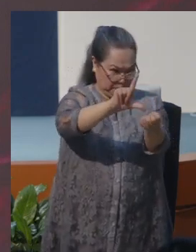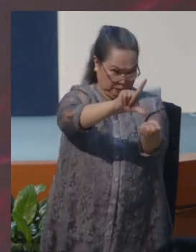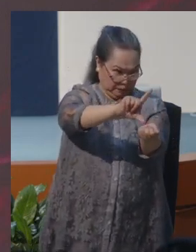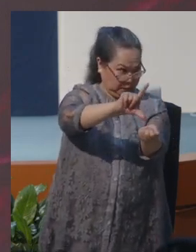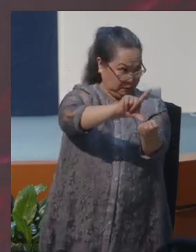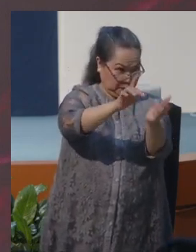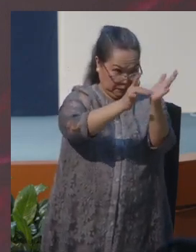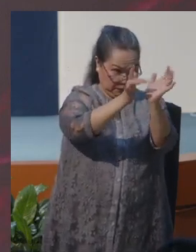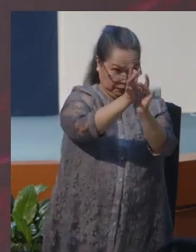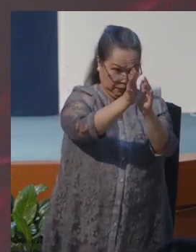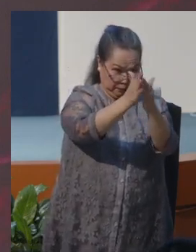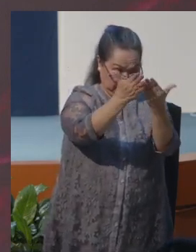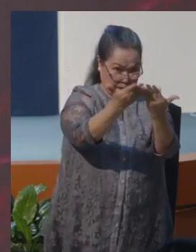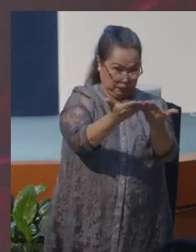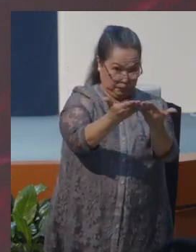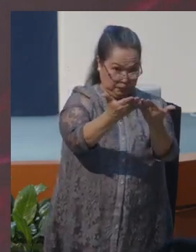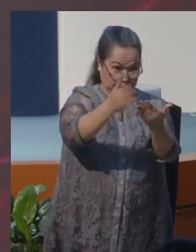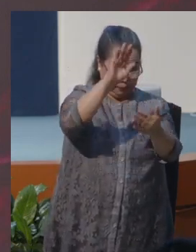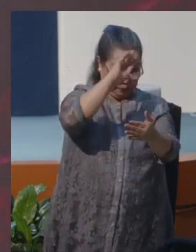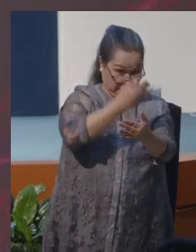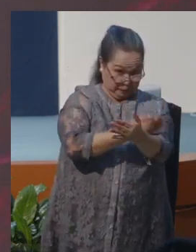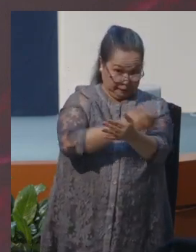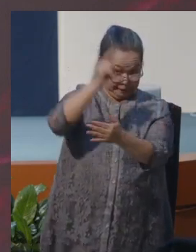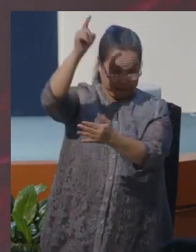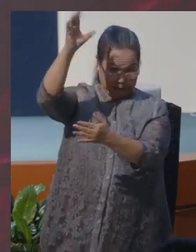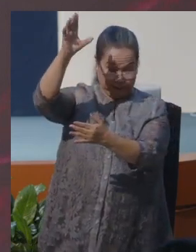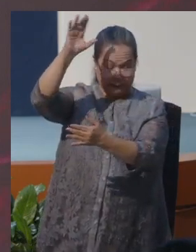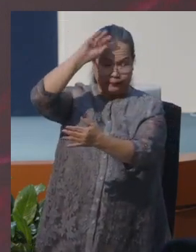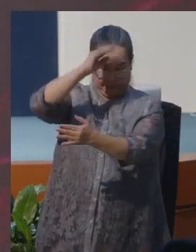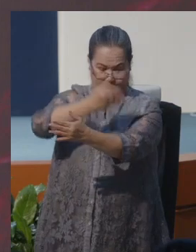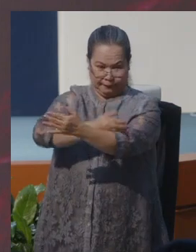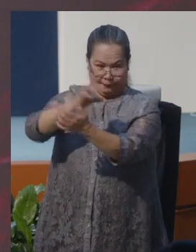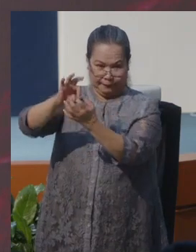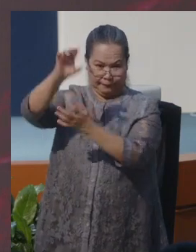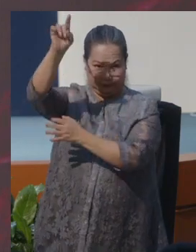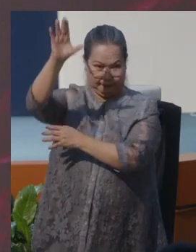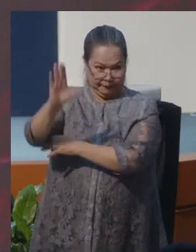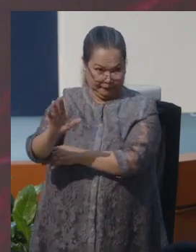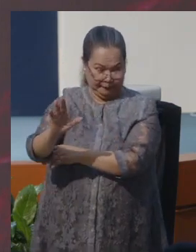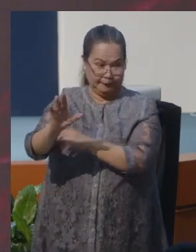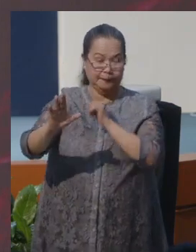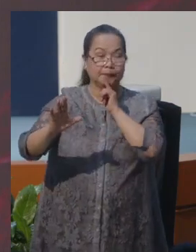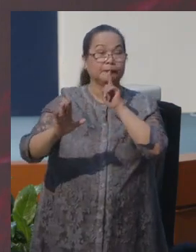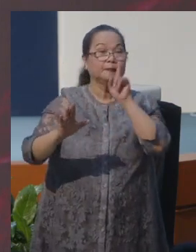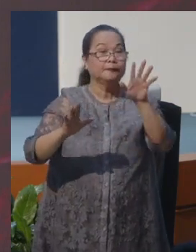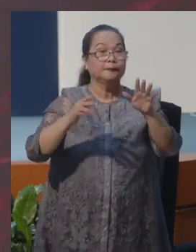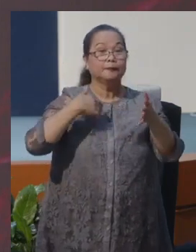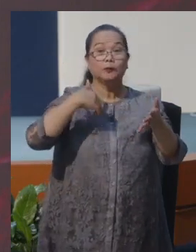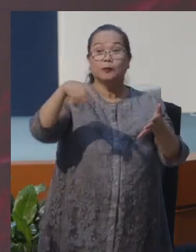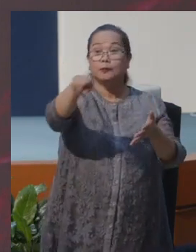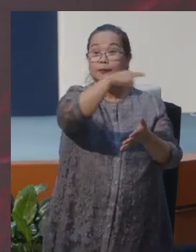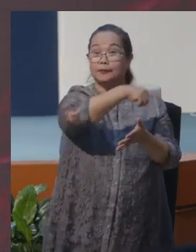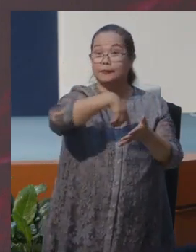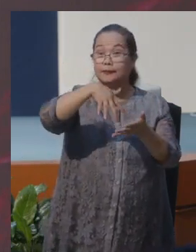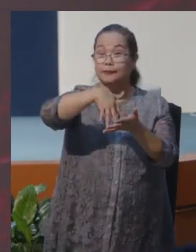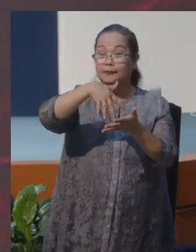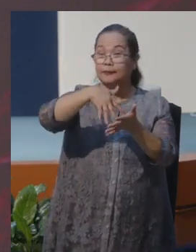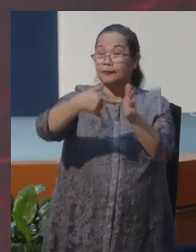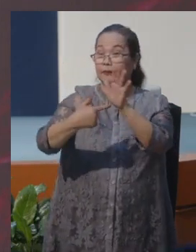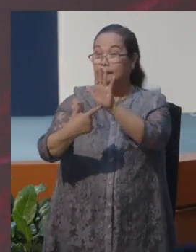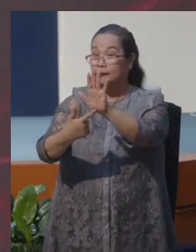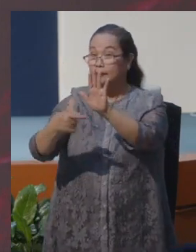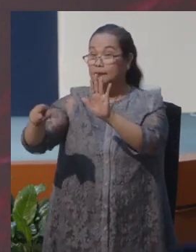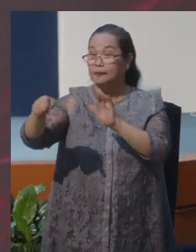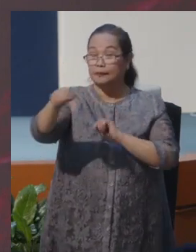ating pinamagatang Son of God, Son of Man. At ang ating pong pag-aaralan mga kapatid ay magpapakita sa